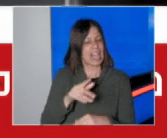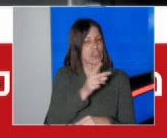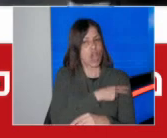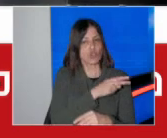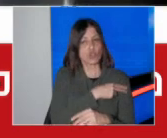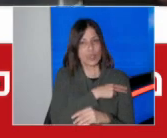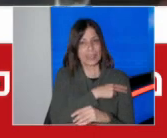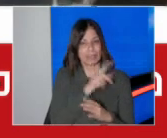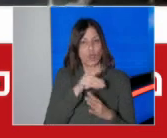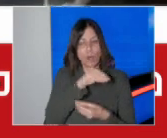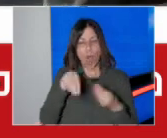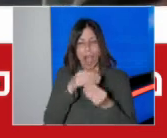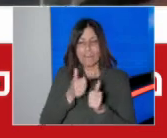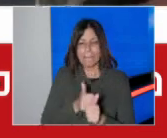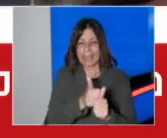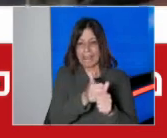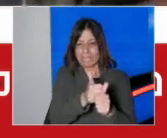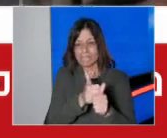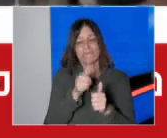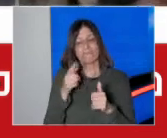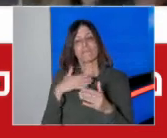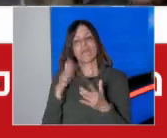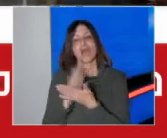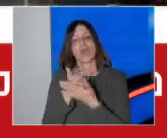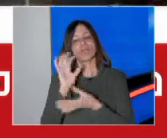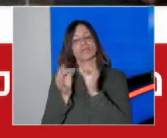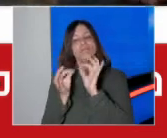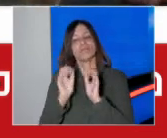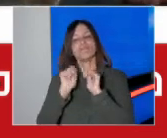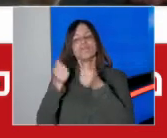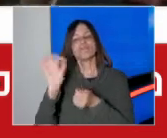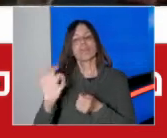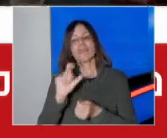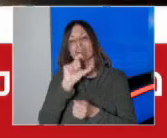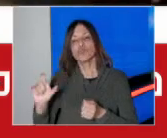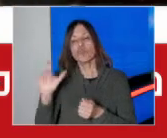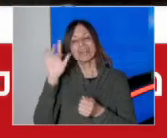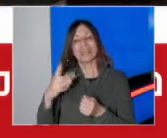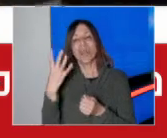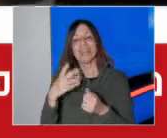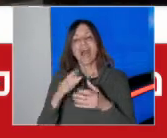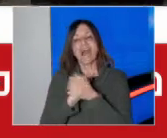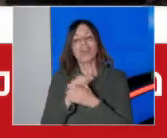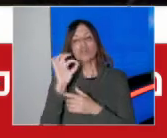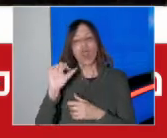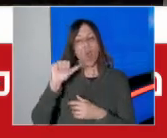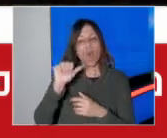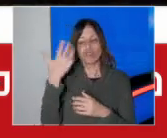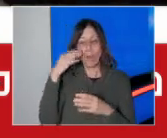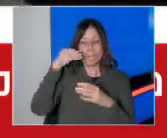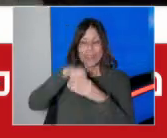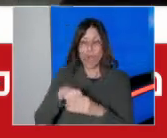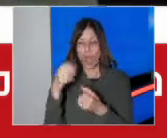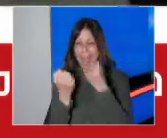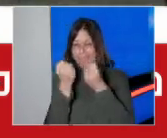בו נהרג סנדק, החליטו בפרקליטות להגיש כתב אישום כנגד 4 חברים של אהוביה, שנסעו איתו ברכב